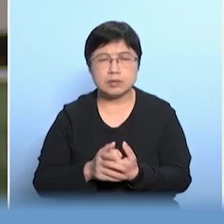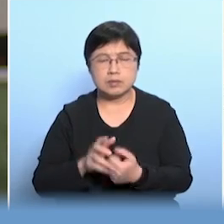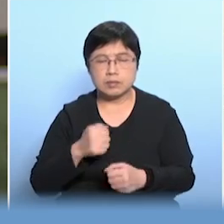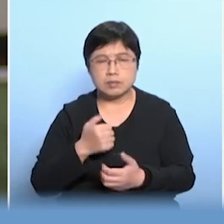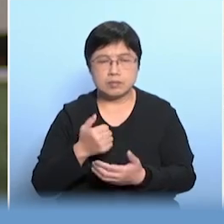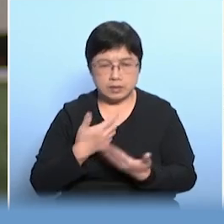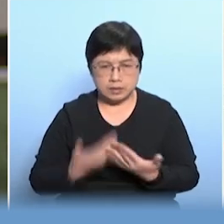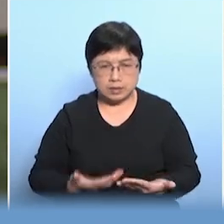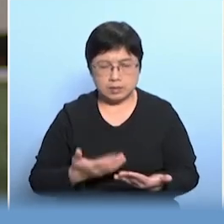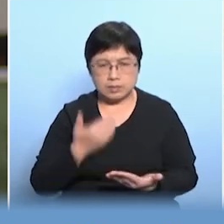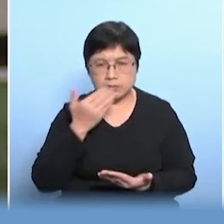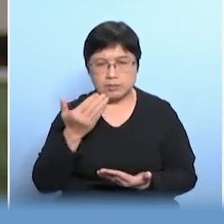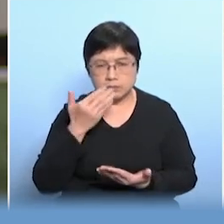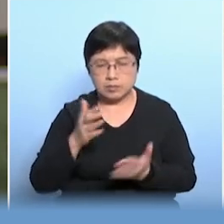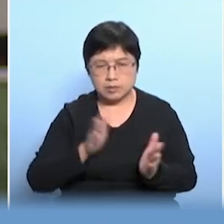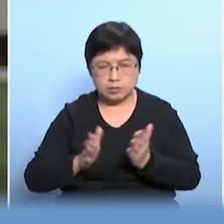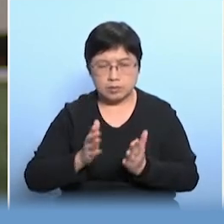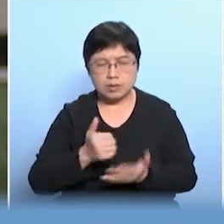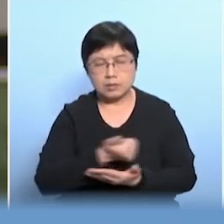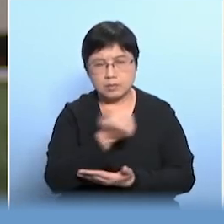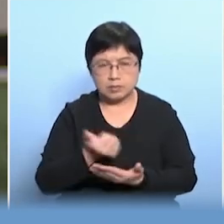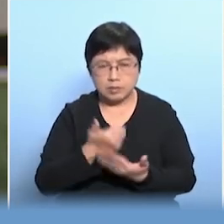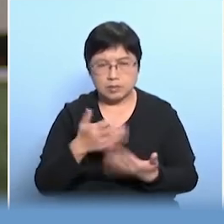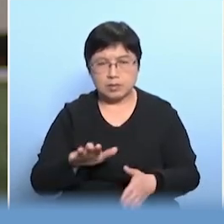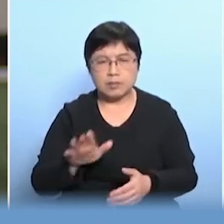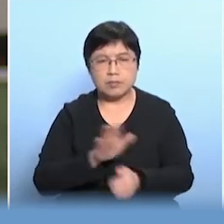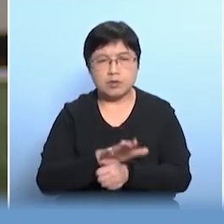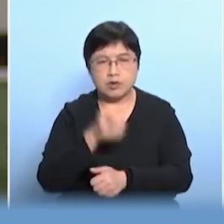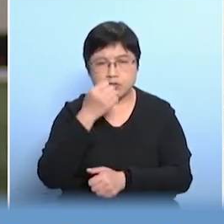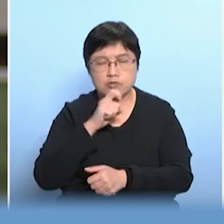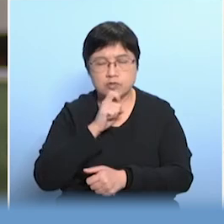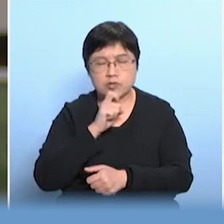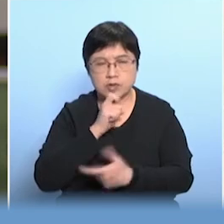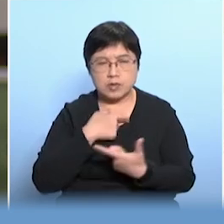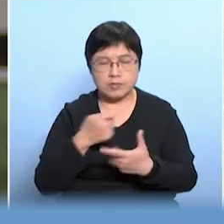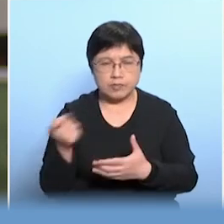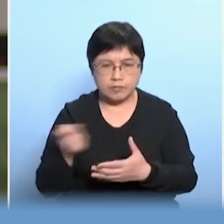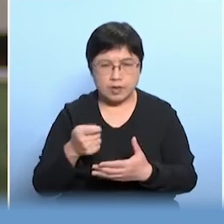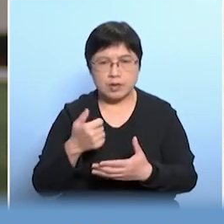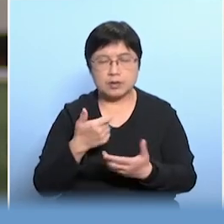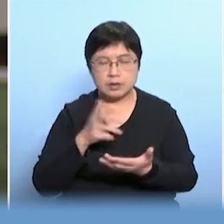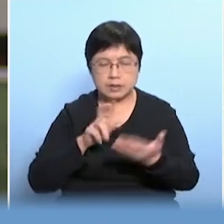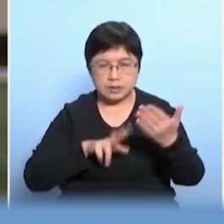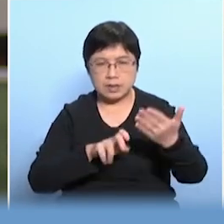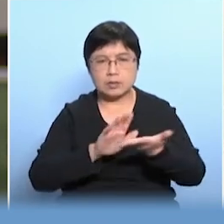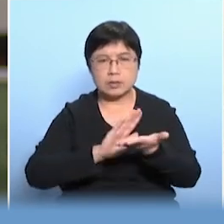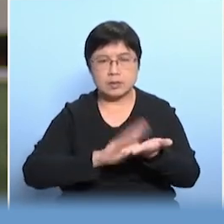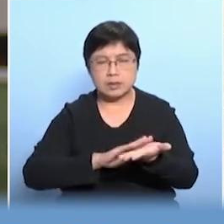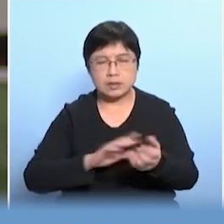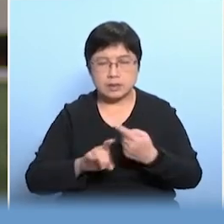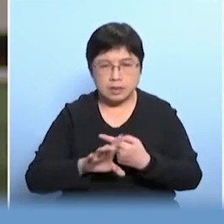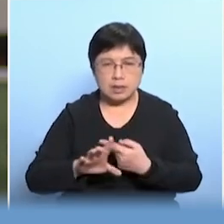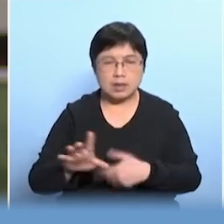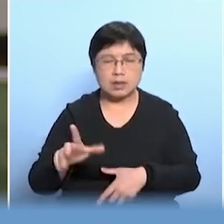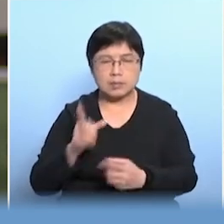完善了現有投訴處理的機制，有助香港是建立一個更有效、更透明的醫療事故對